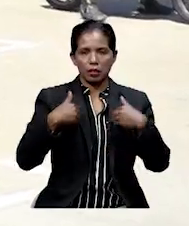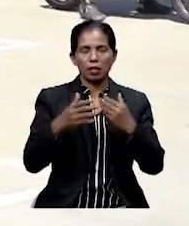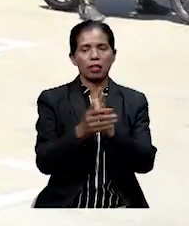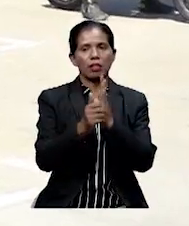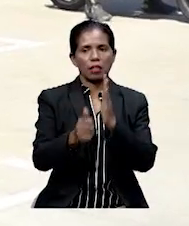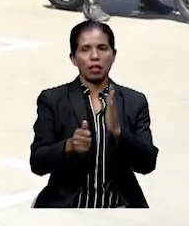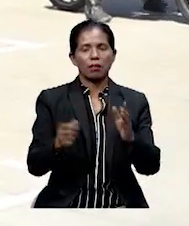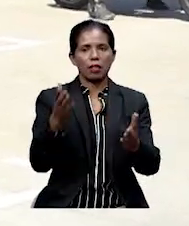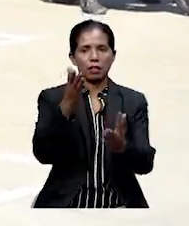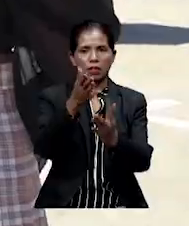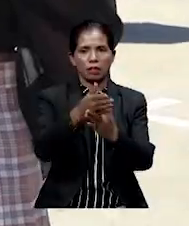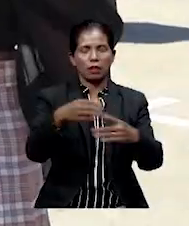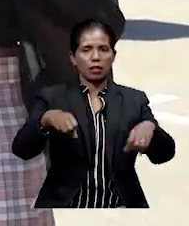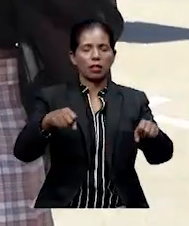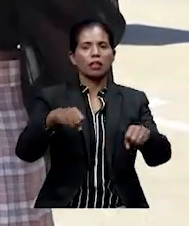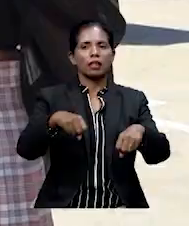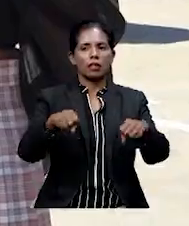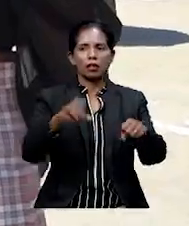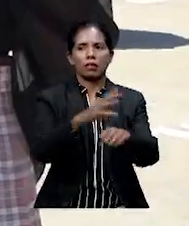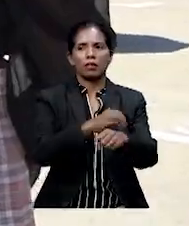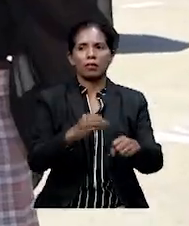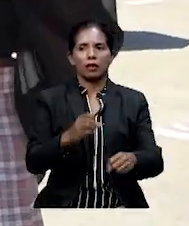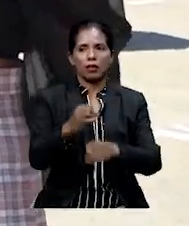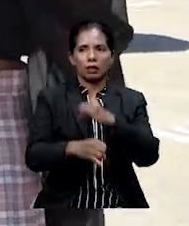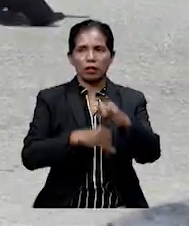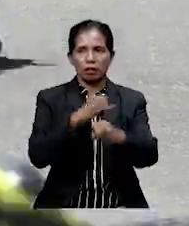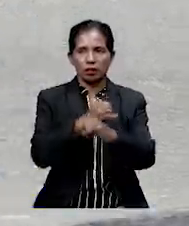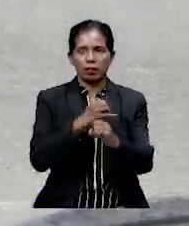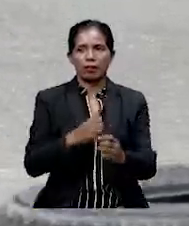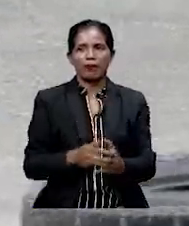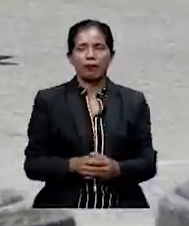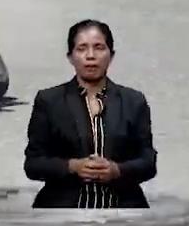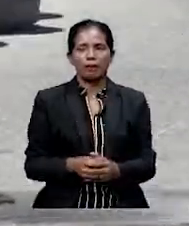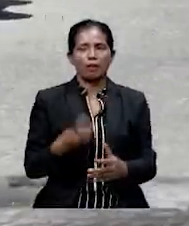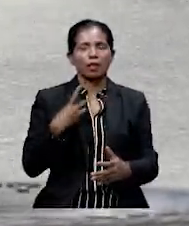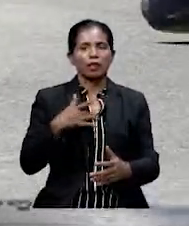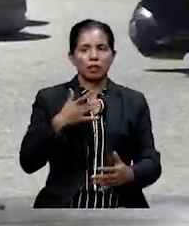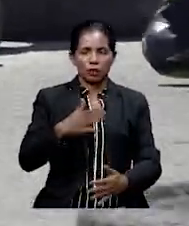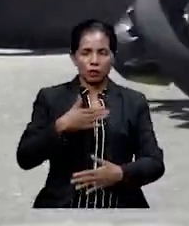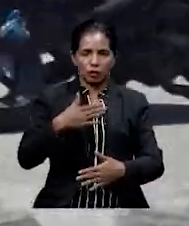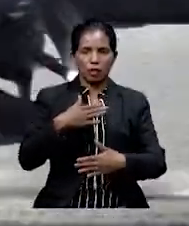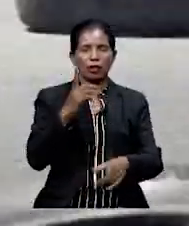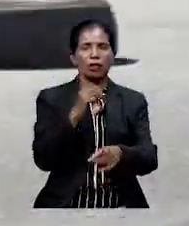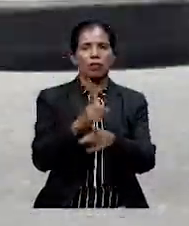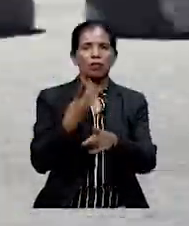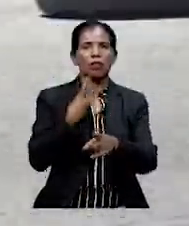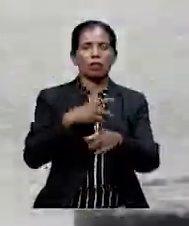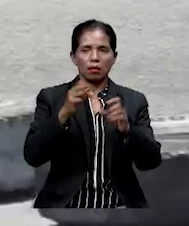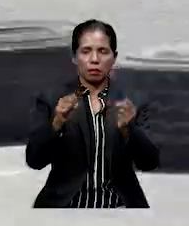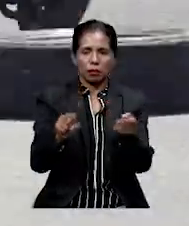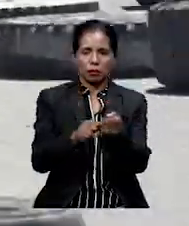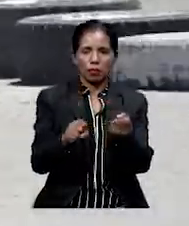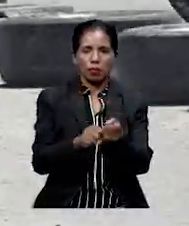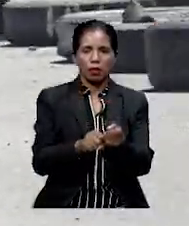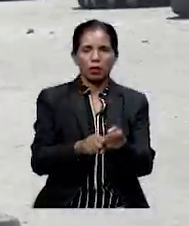dunia internasional yang kita harapkan. Perasaan kita sangat senang ya, kita bisa mensupport